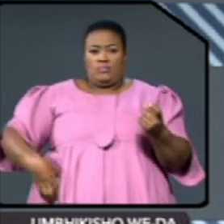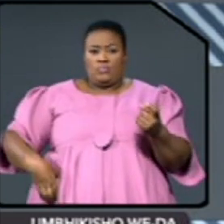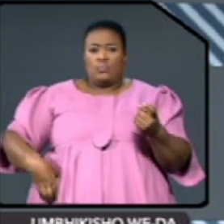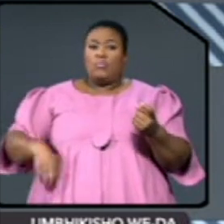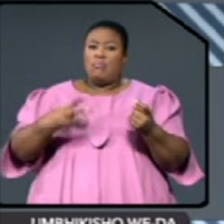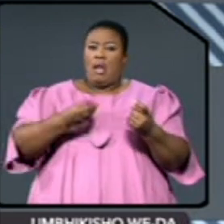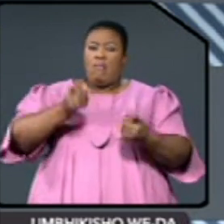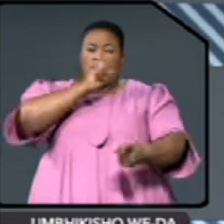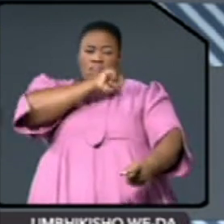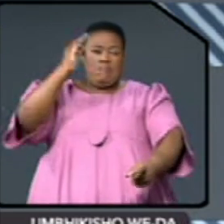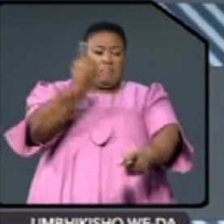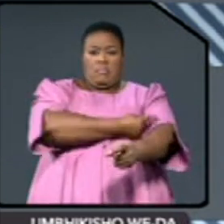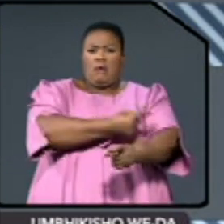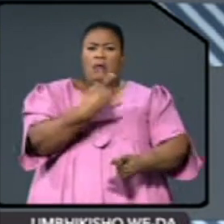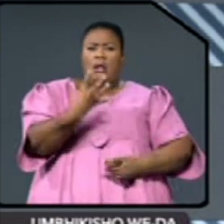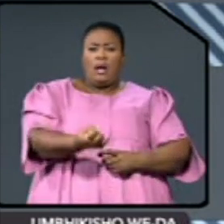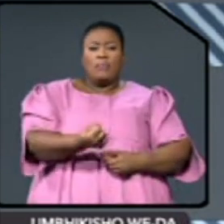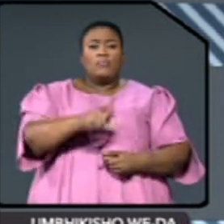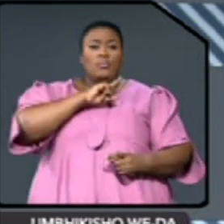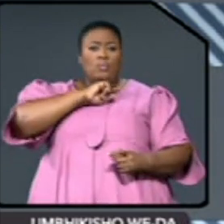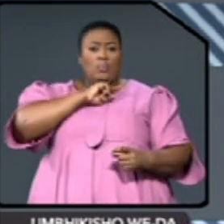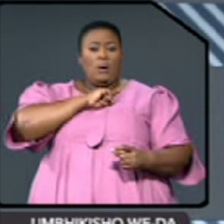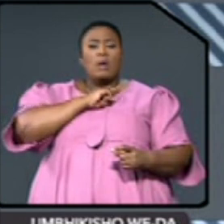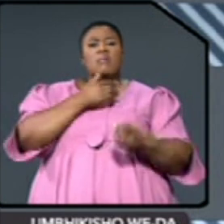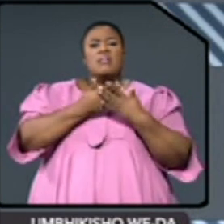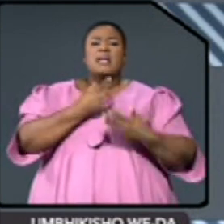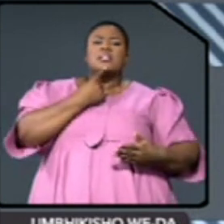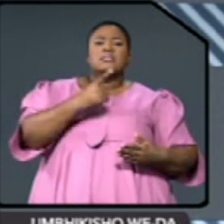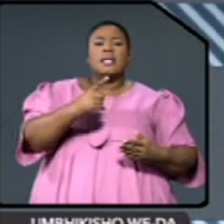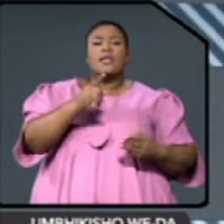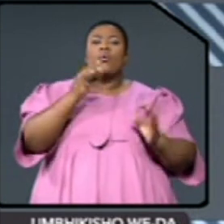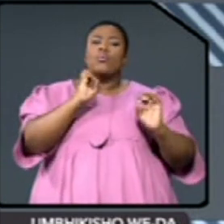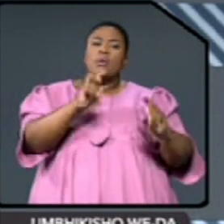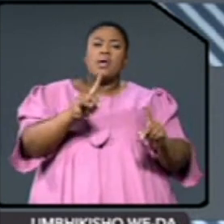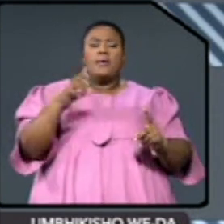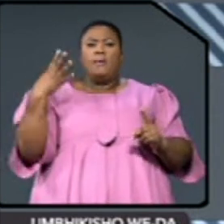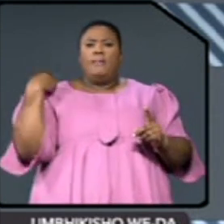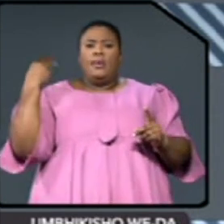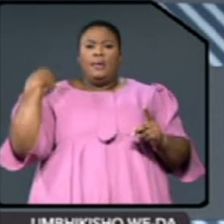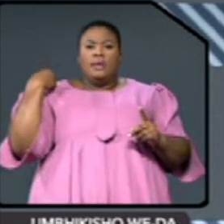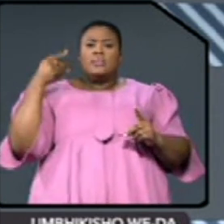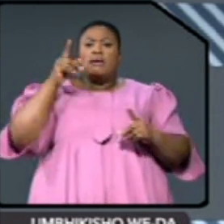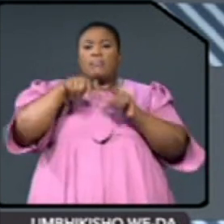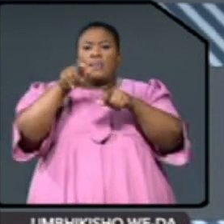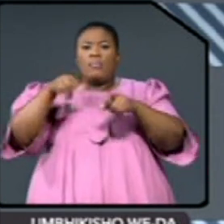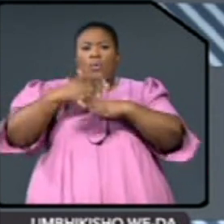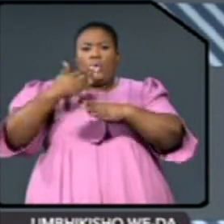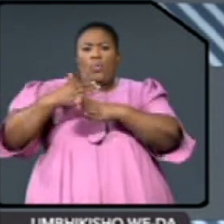angagagamele kahle kahle ngokuthi-ke akwazi ukusho ukuthi ongqongqoshe-ke mhlampe-ke abantu abasebenzisana nabo